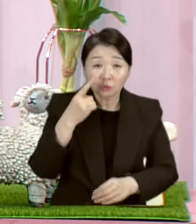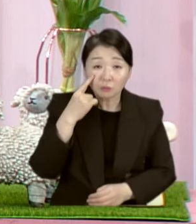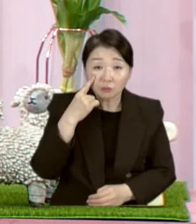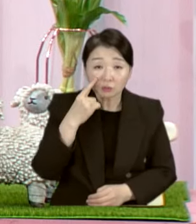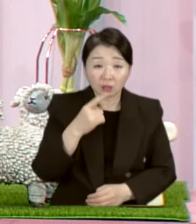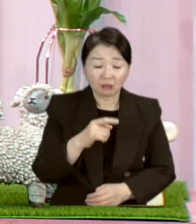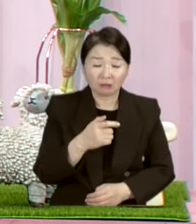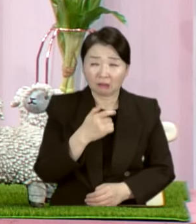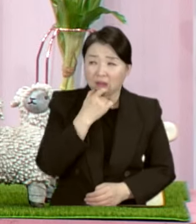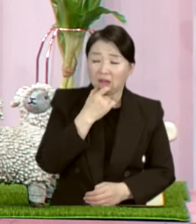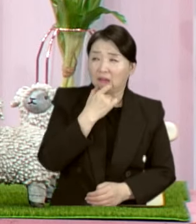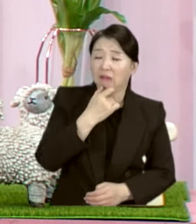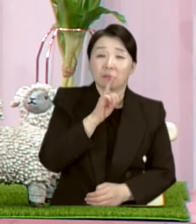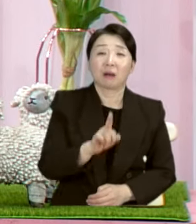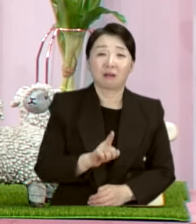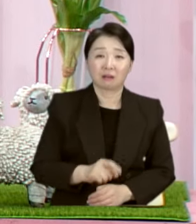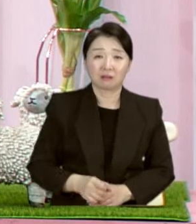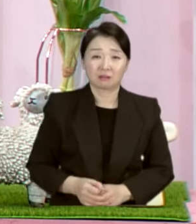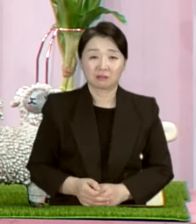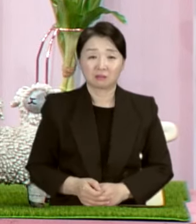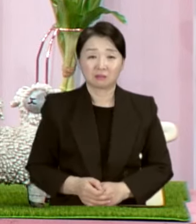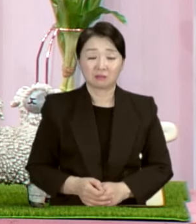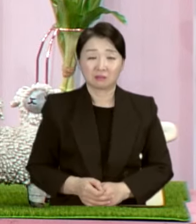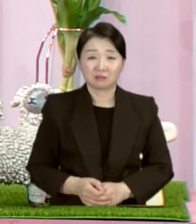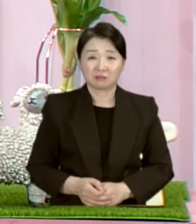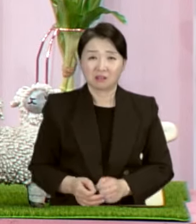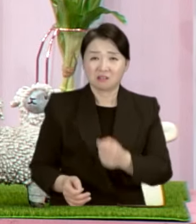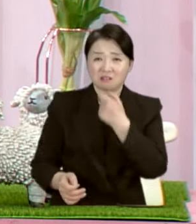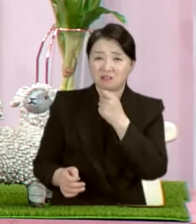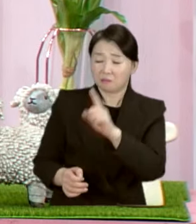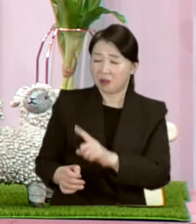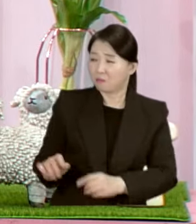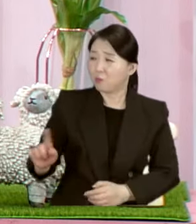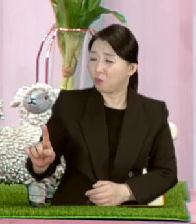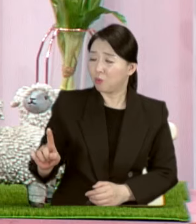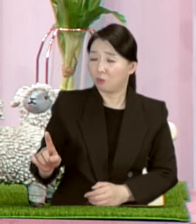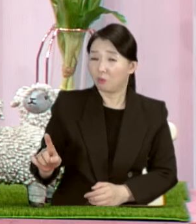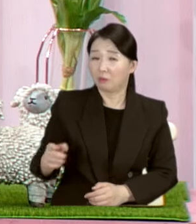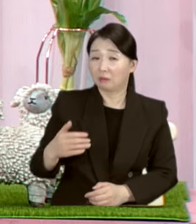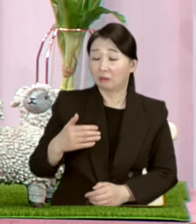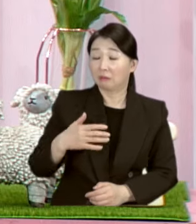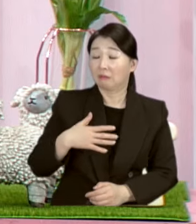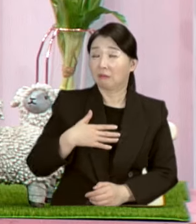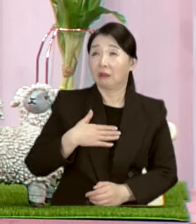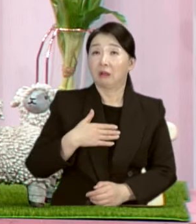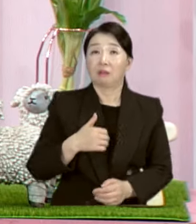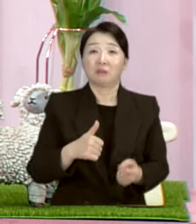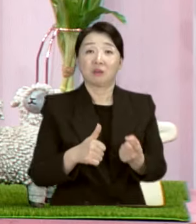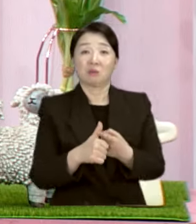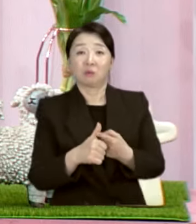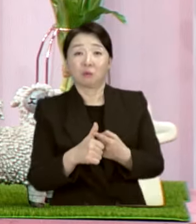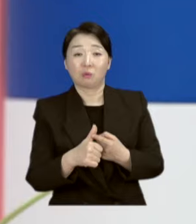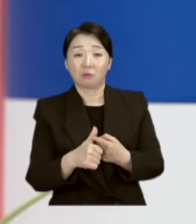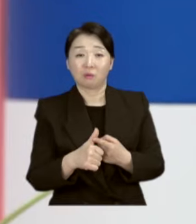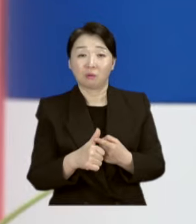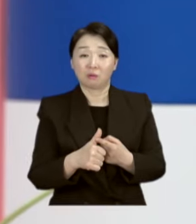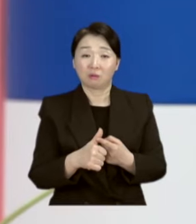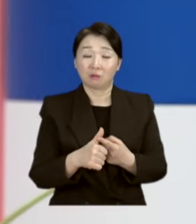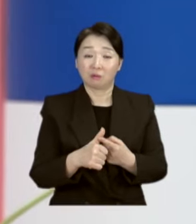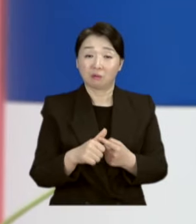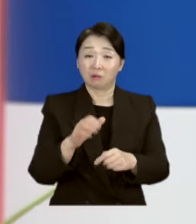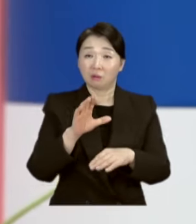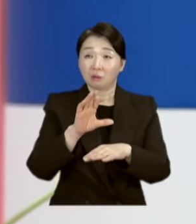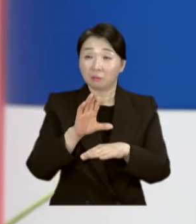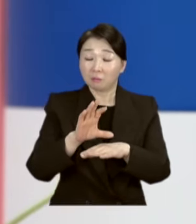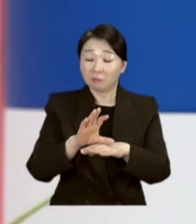하니까 싫은 티를 팍팍 내는 거예요. 근데 그 싫은 티를 팍팍 내는 정도가 제 앞에서 이제 욕까지 하는 거예요. 뭐라고?